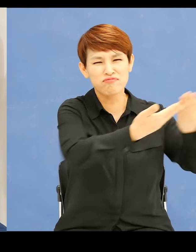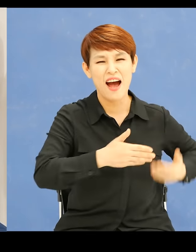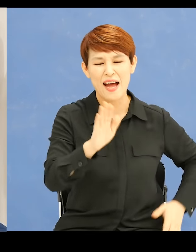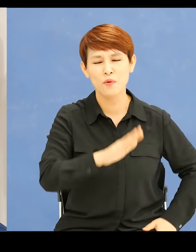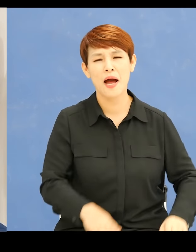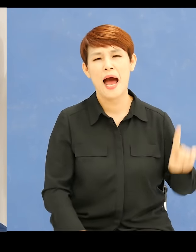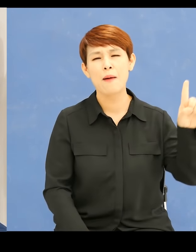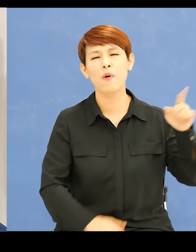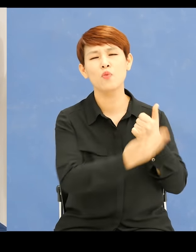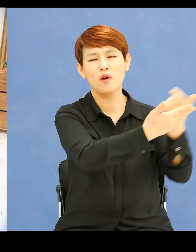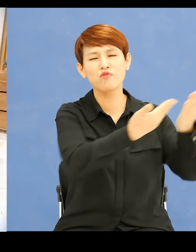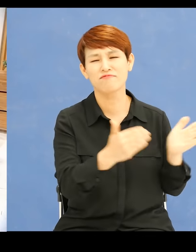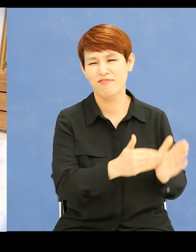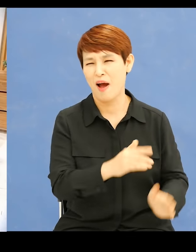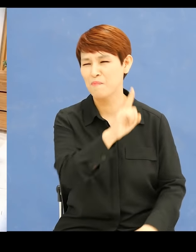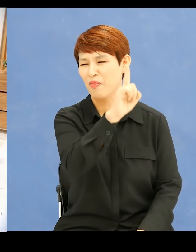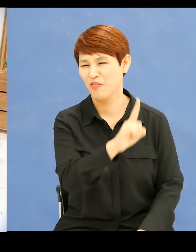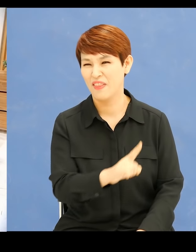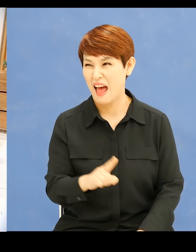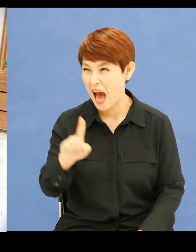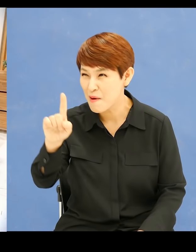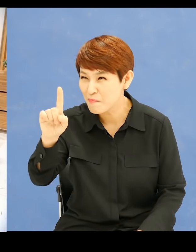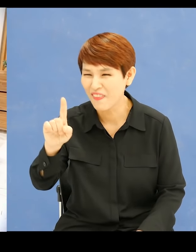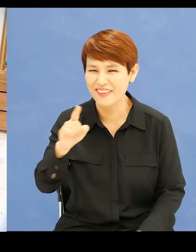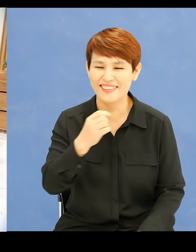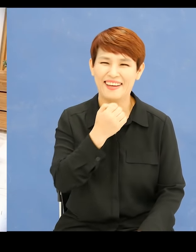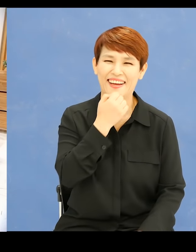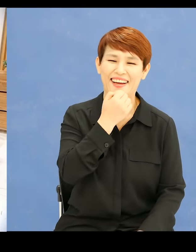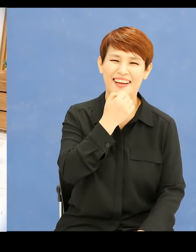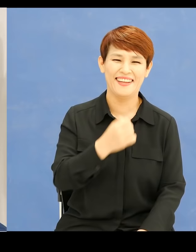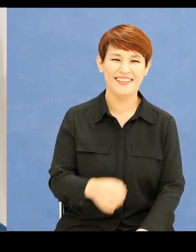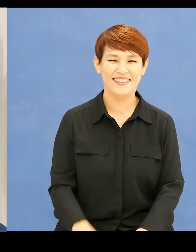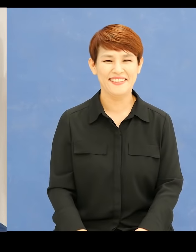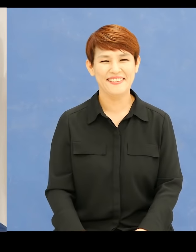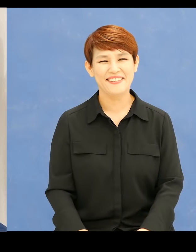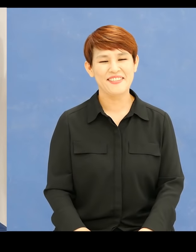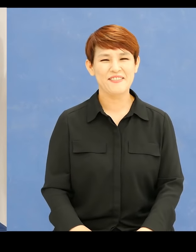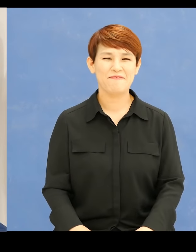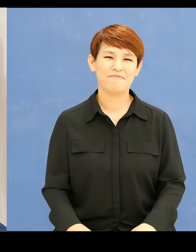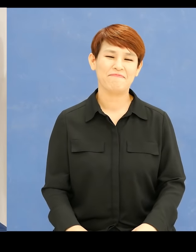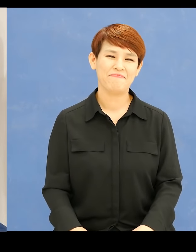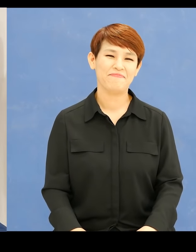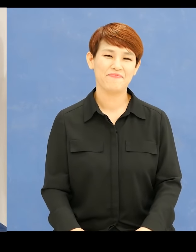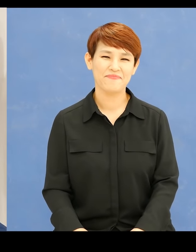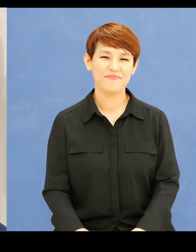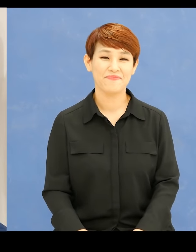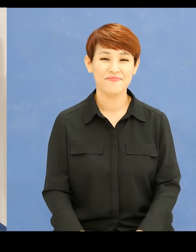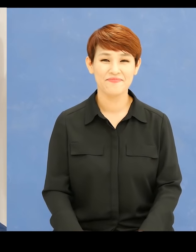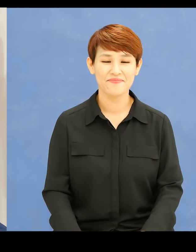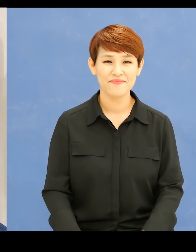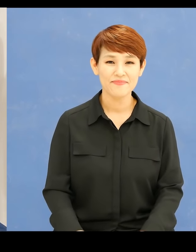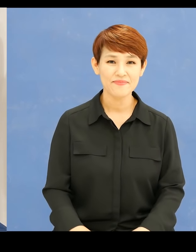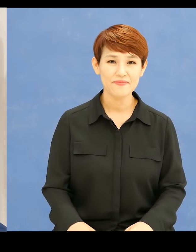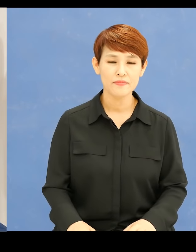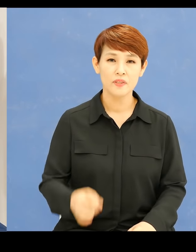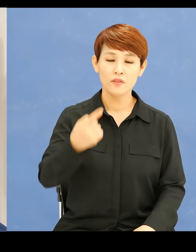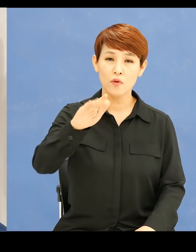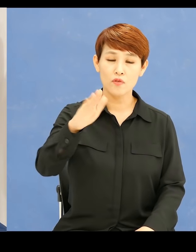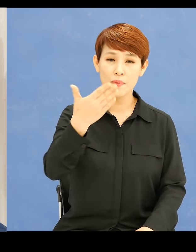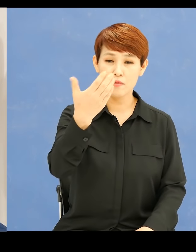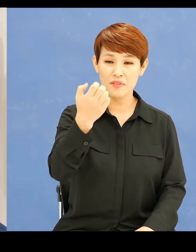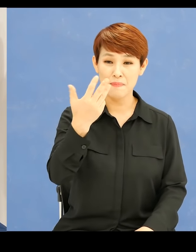예, 많은 도움은 아니고 한 번 줬는데. 예. 한 번이에요? 한 번이군요. 재밌는 이야기가 있어가지고. 네네네. 저는 이제